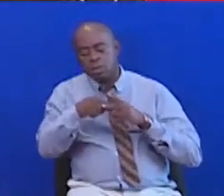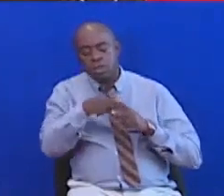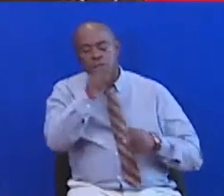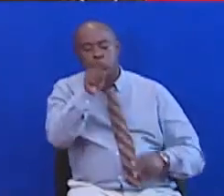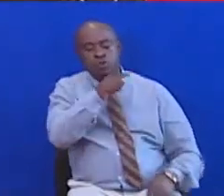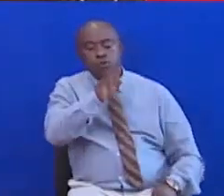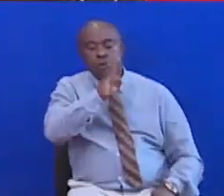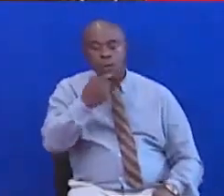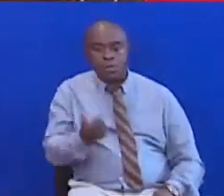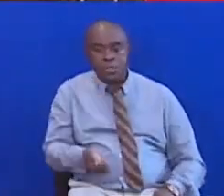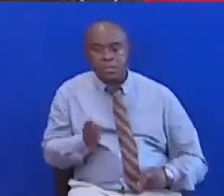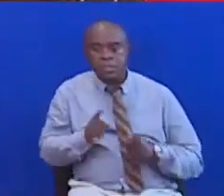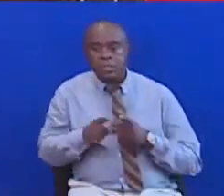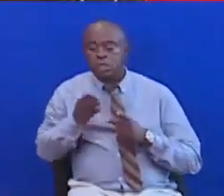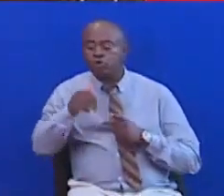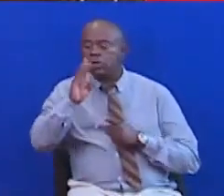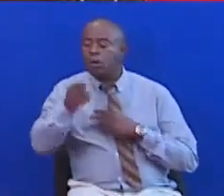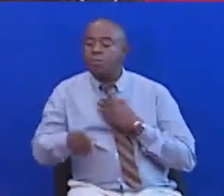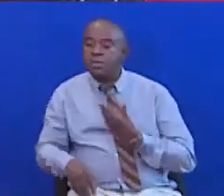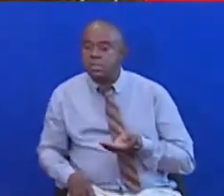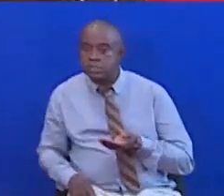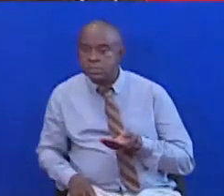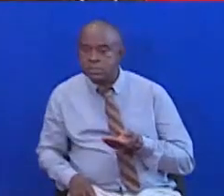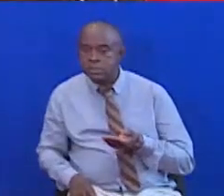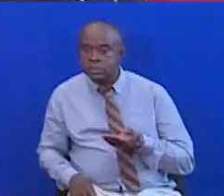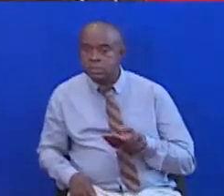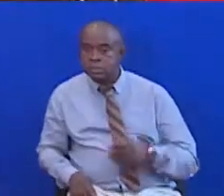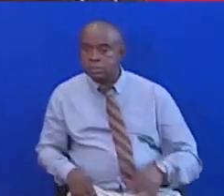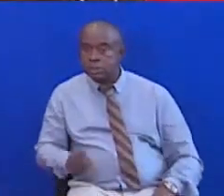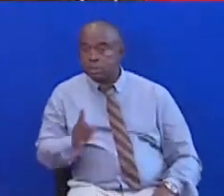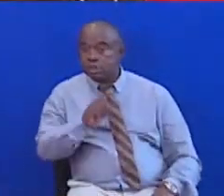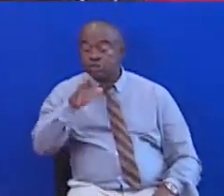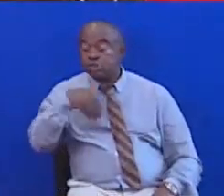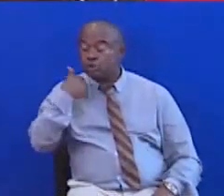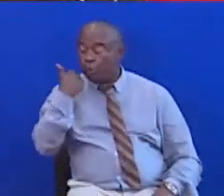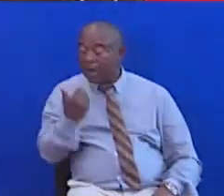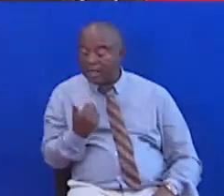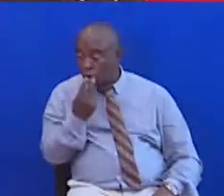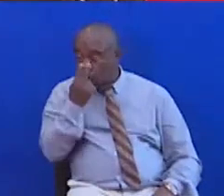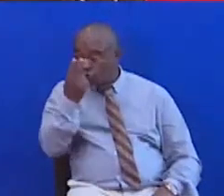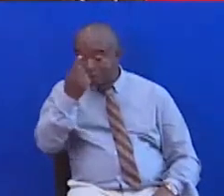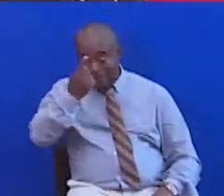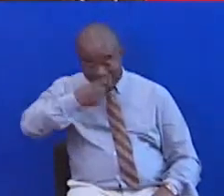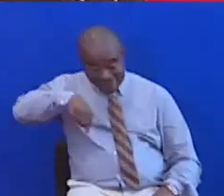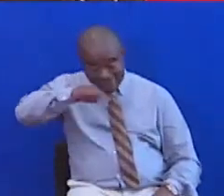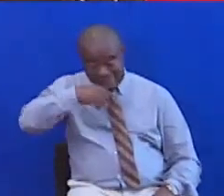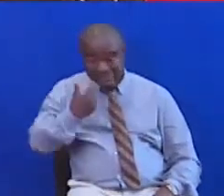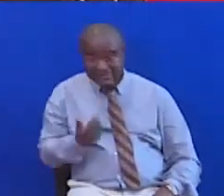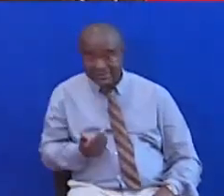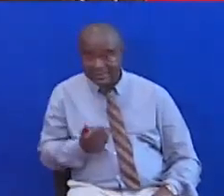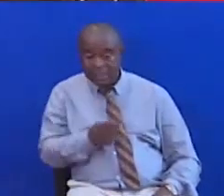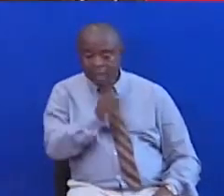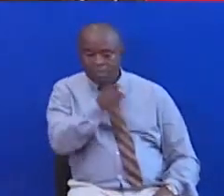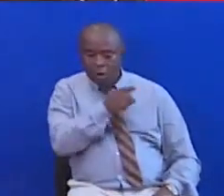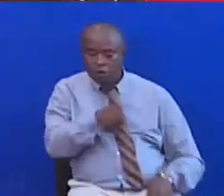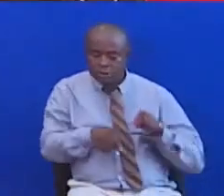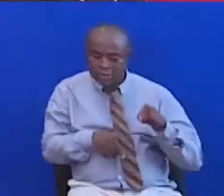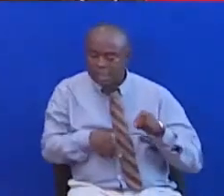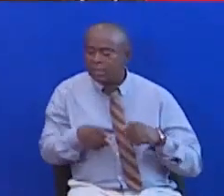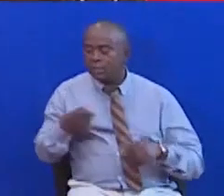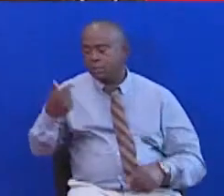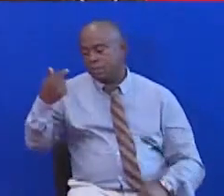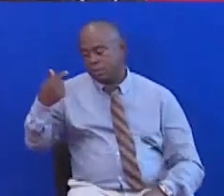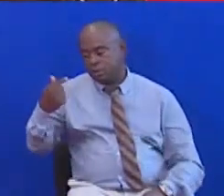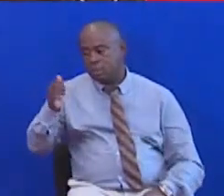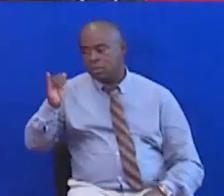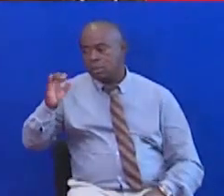wapi, tunaendaje. Tusije tukajikuta, ndugu zangu, makosa ya TIX